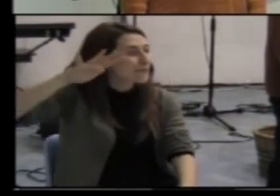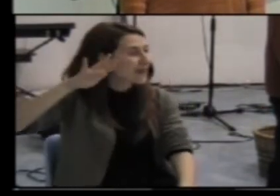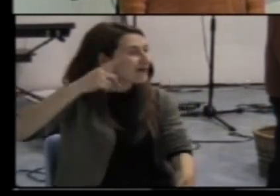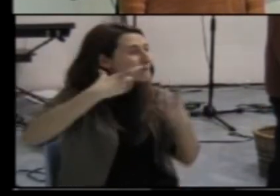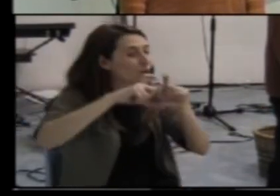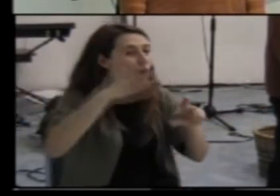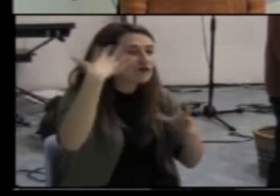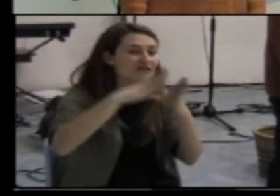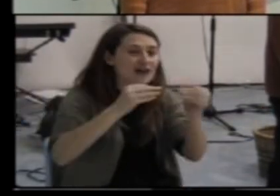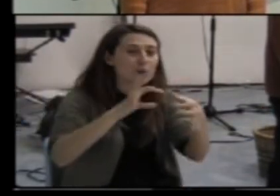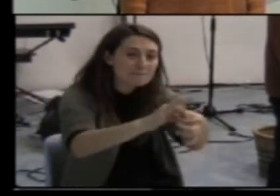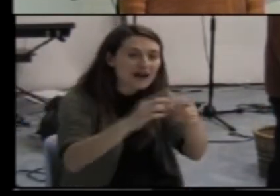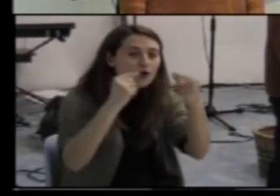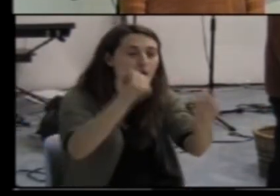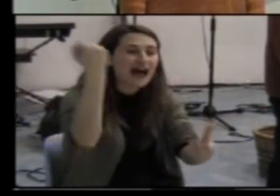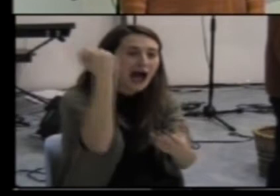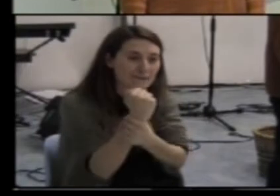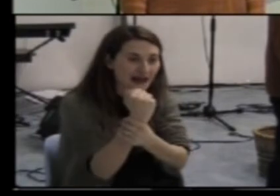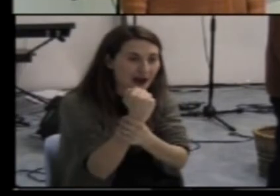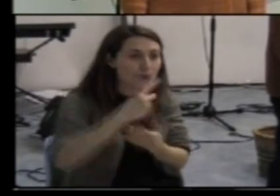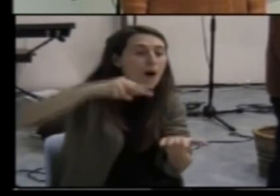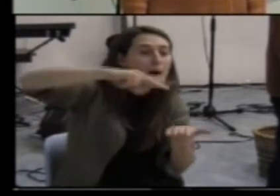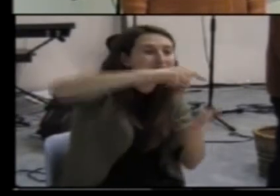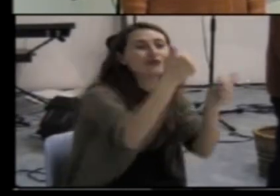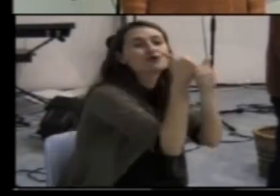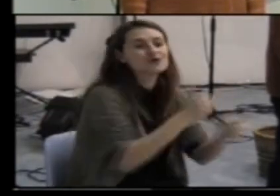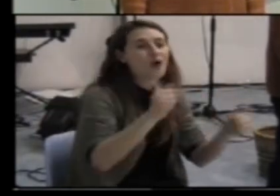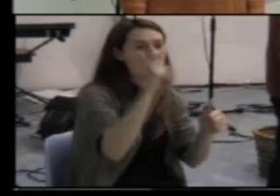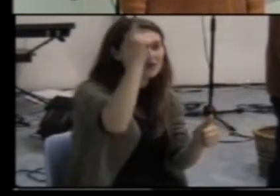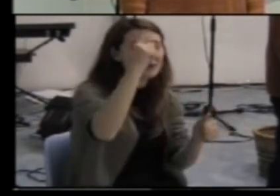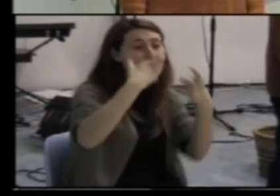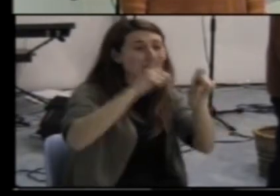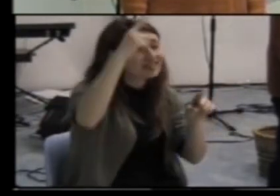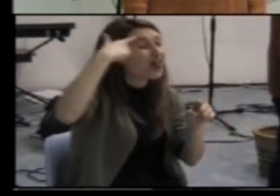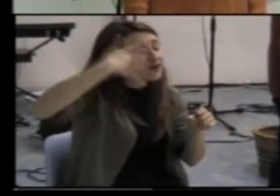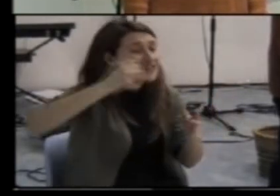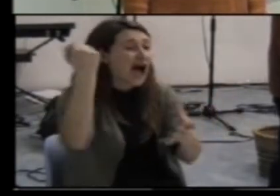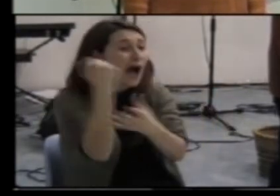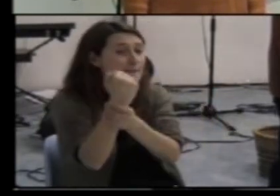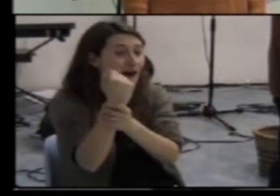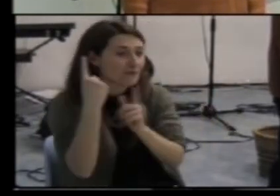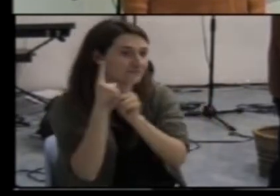agli animali divisi la prima volta. E allora che cosa fa? Dice: mando mio figlio.